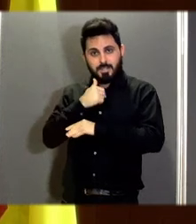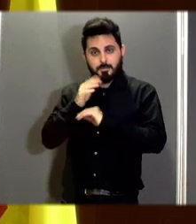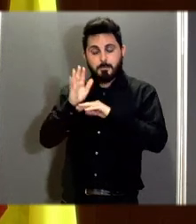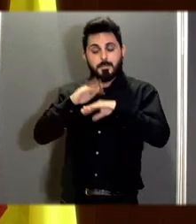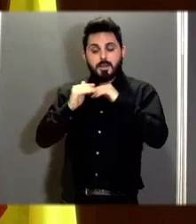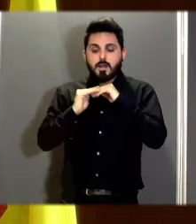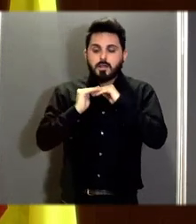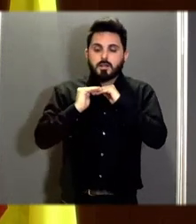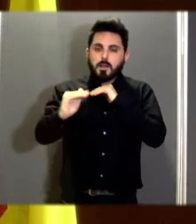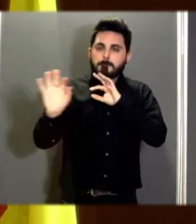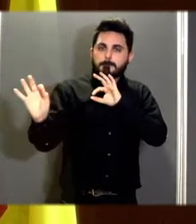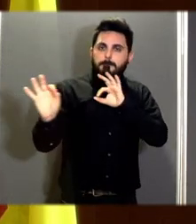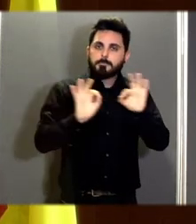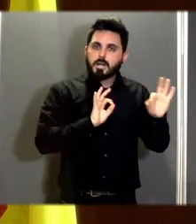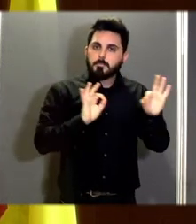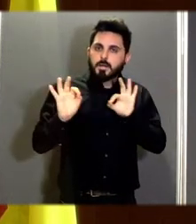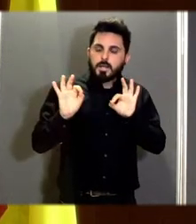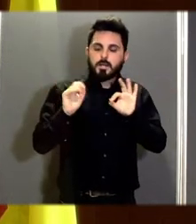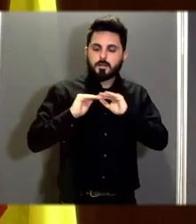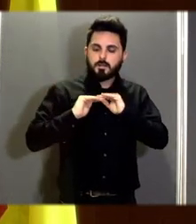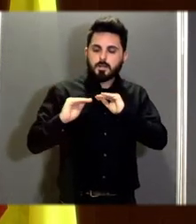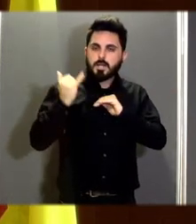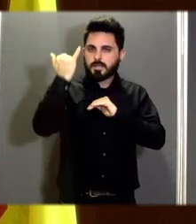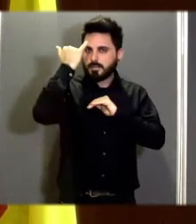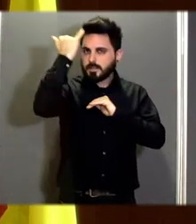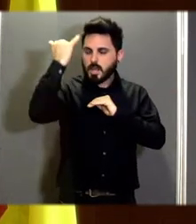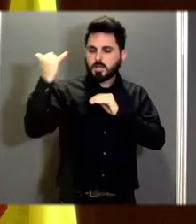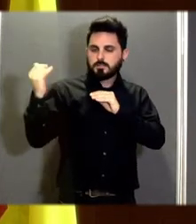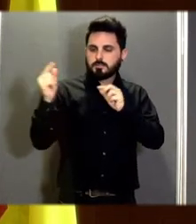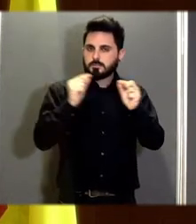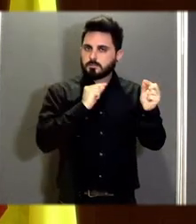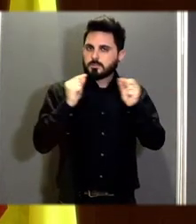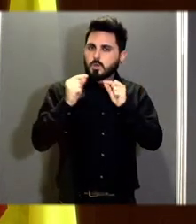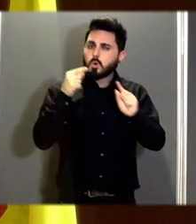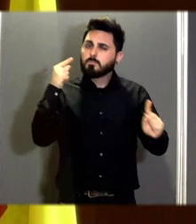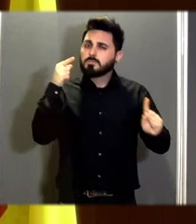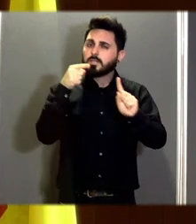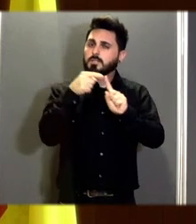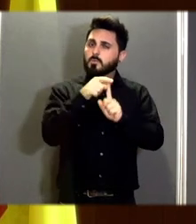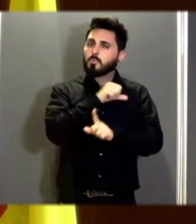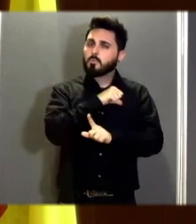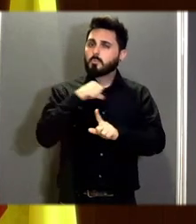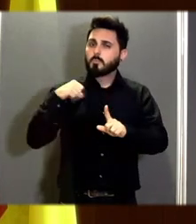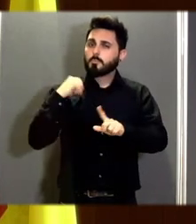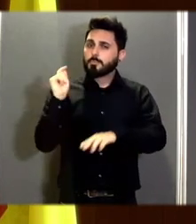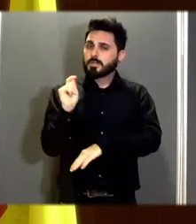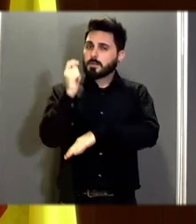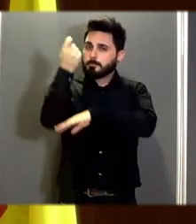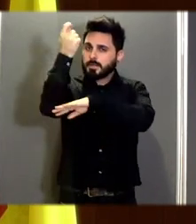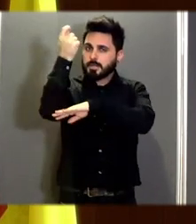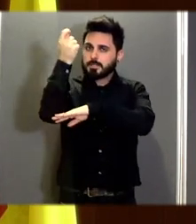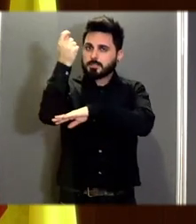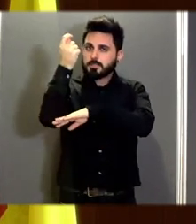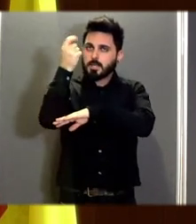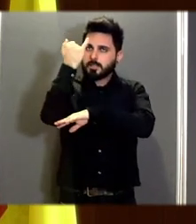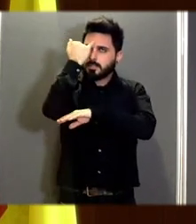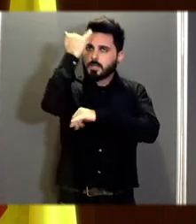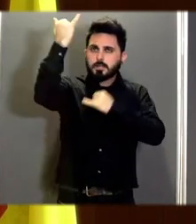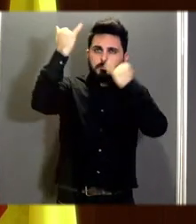on trobar-nos a totes i tots, on aquestes idees per fer la independència com a objectiu puguin ser